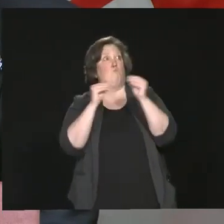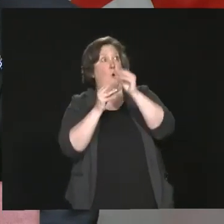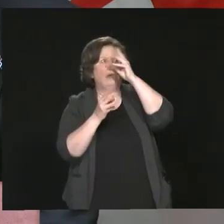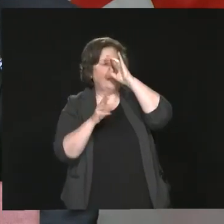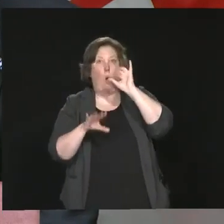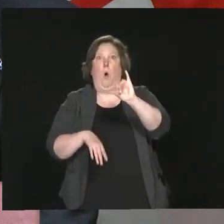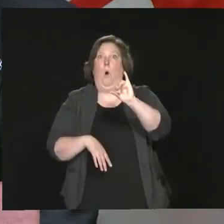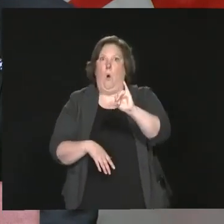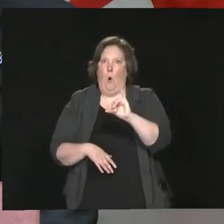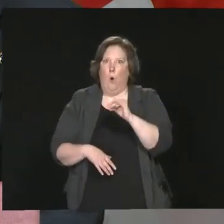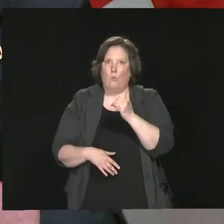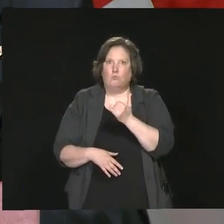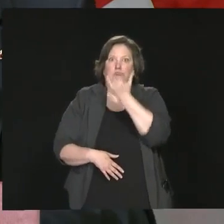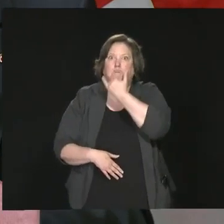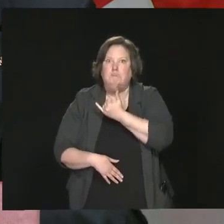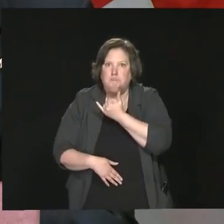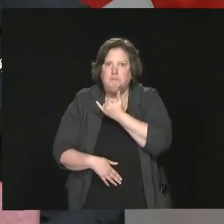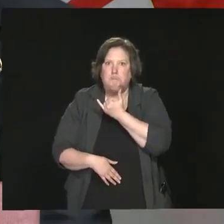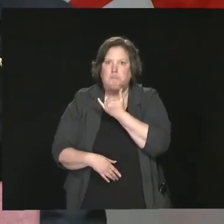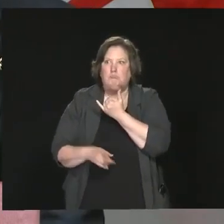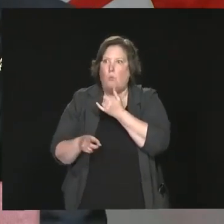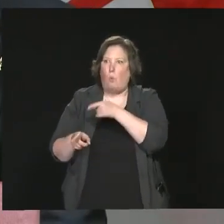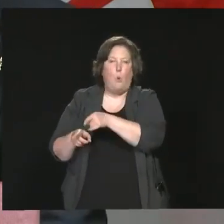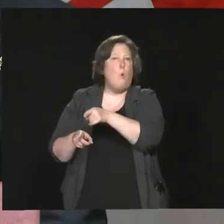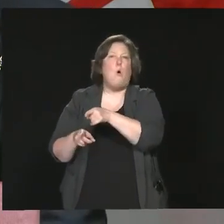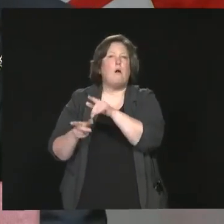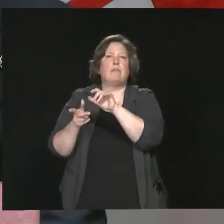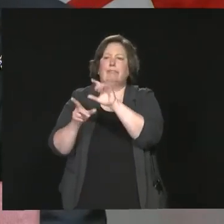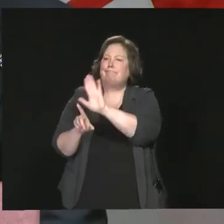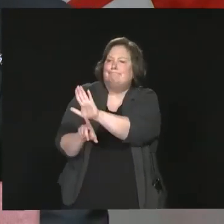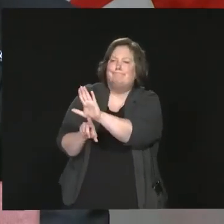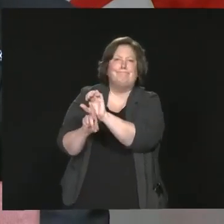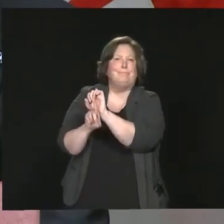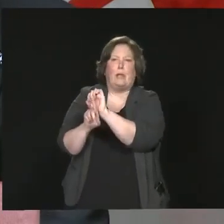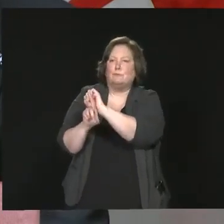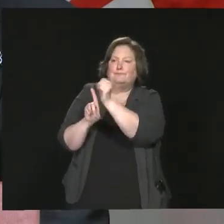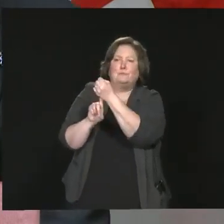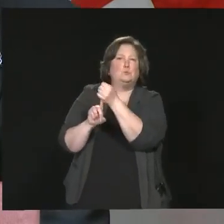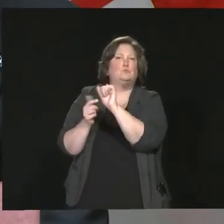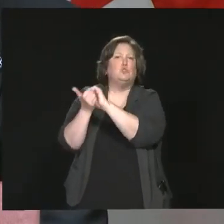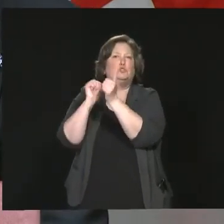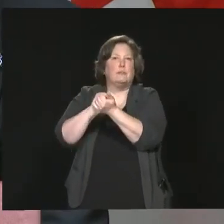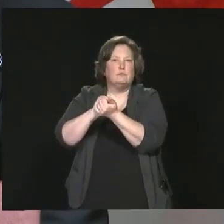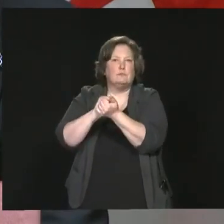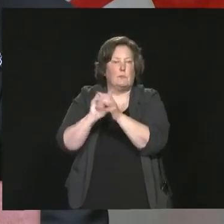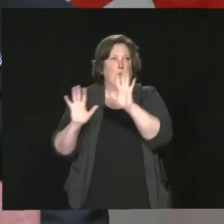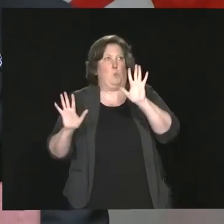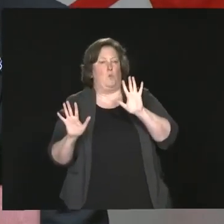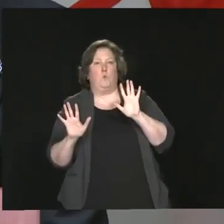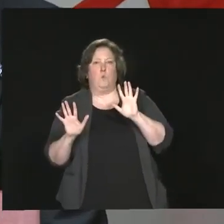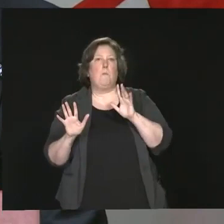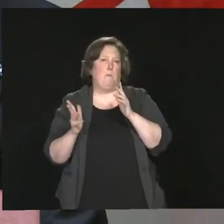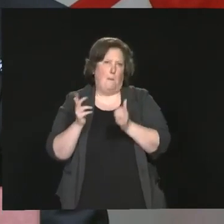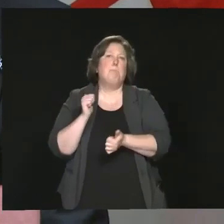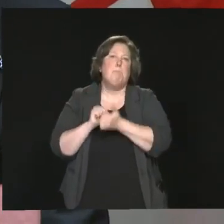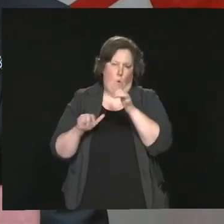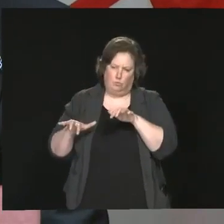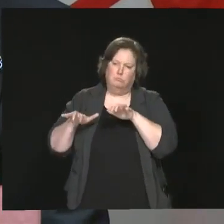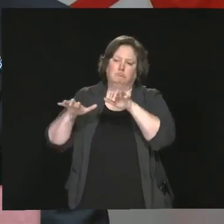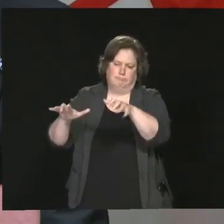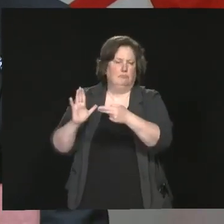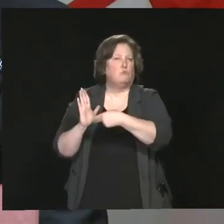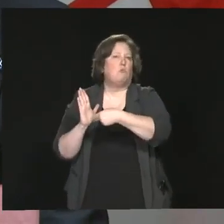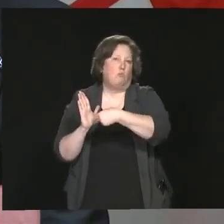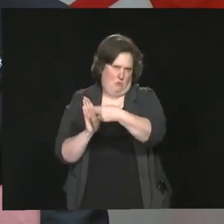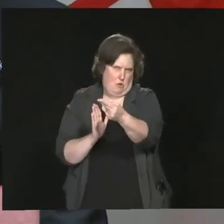une demande de prestation. Donc, la grande majorité des gens sont honnêtes. La proportion de gens qui ont fait des